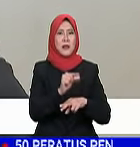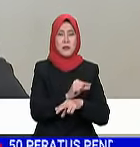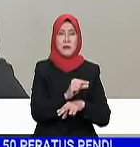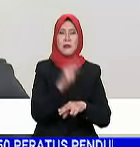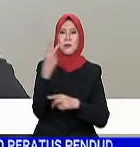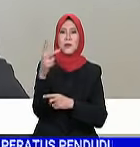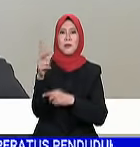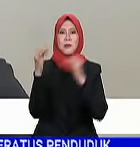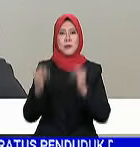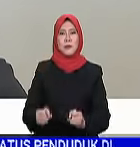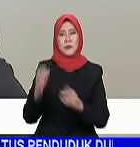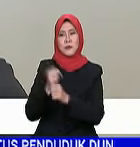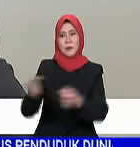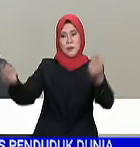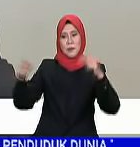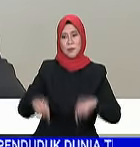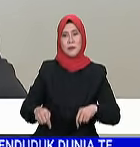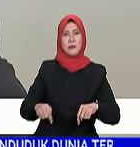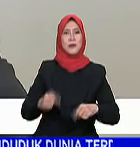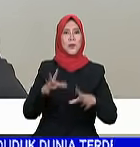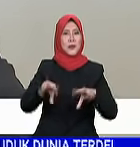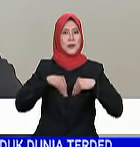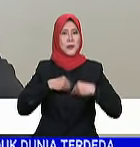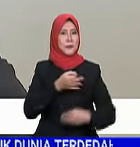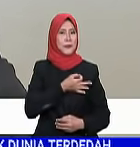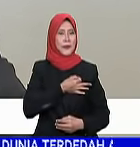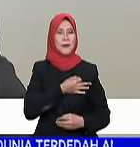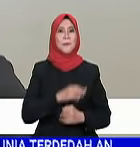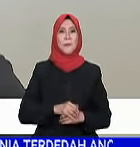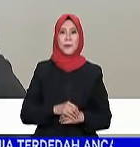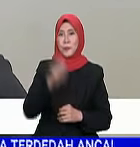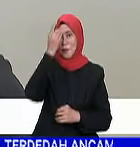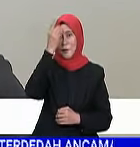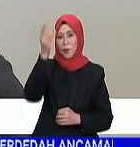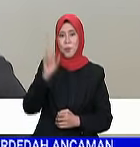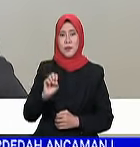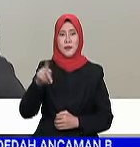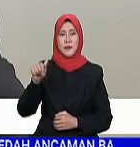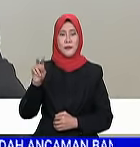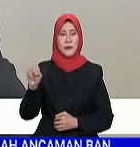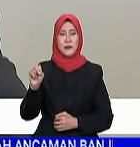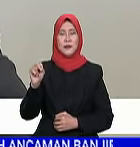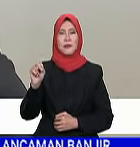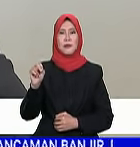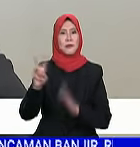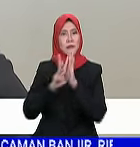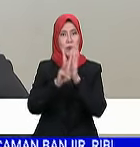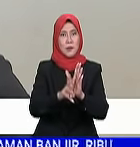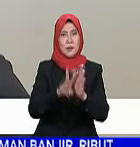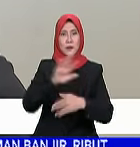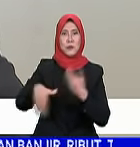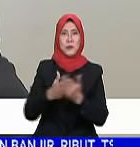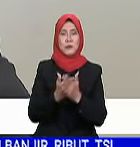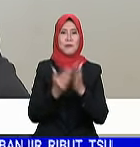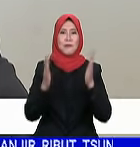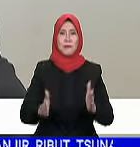hanya 12 individu yang dapat hadir ke upacara tersebut. Dalam pada itu, Dato' Steven yang juga bekas Panglima Medan Timur mewakili seluruh